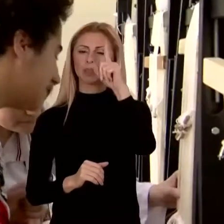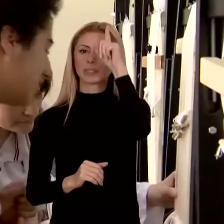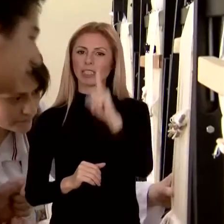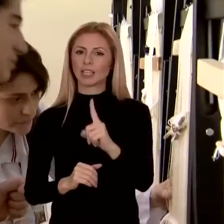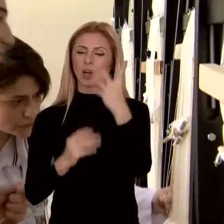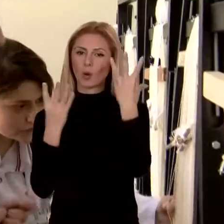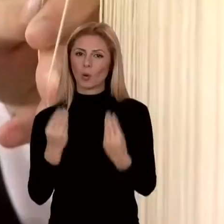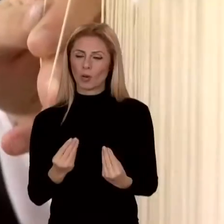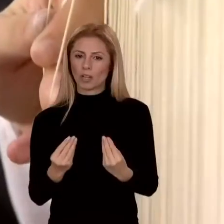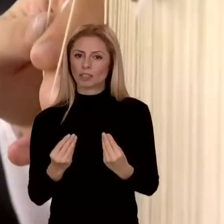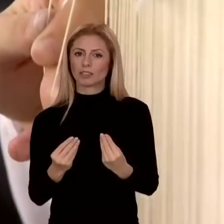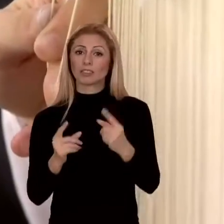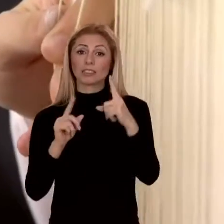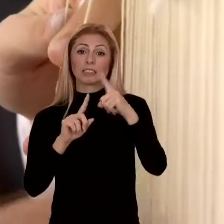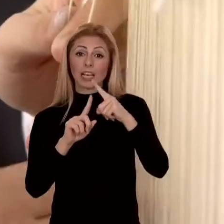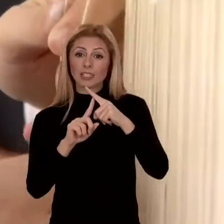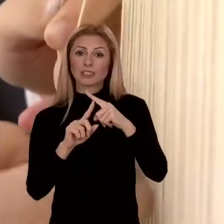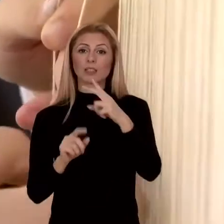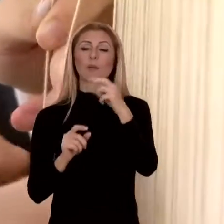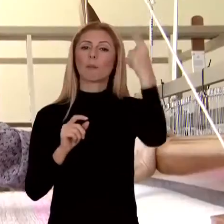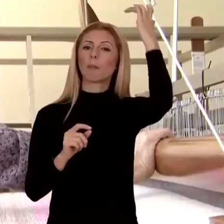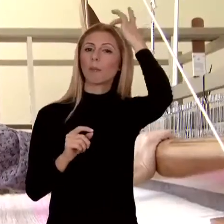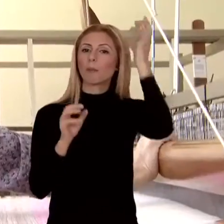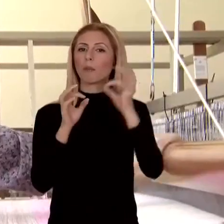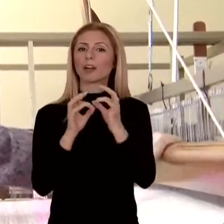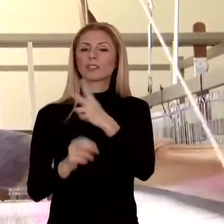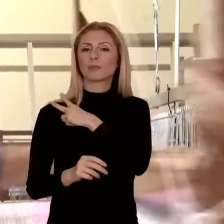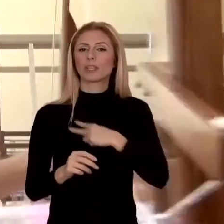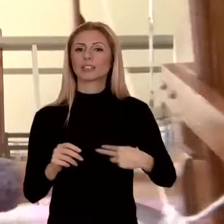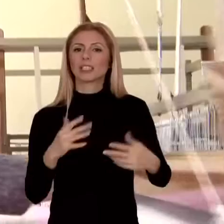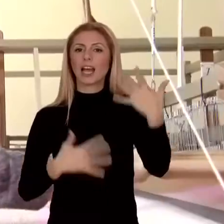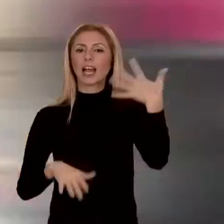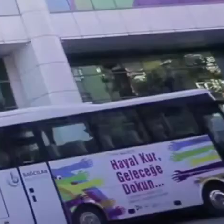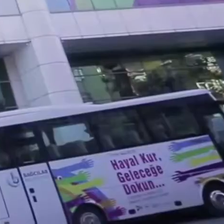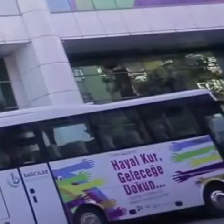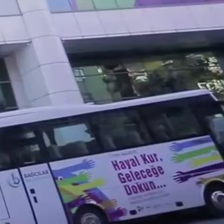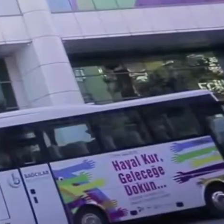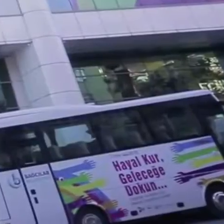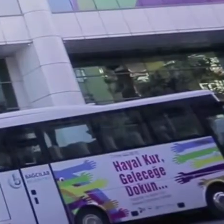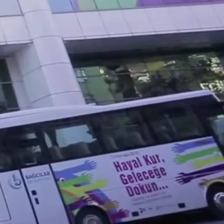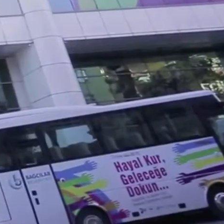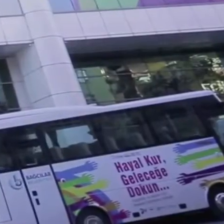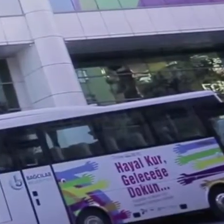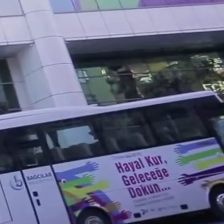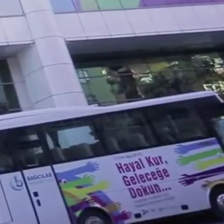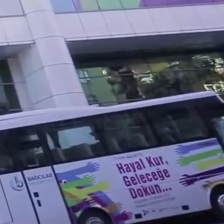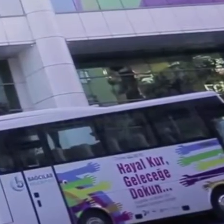Türkiye'de bir ilk olma özelliğine sahip tesisi Bağcılar Belediyesi Engelliler Sarayı'nı hizmete açtı.